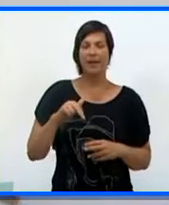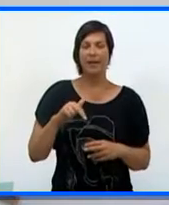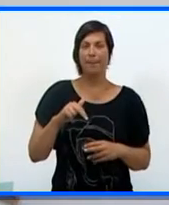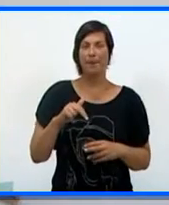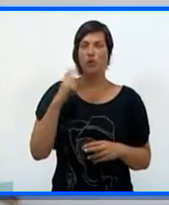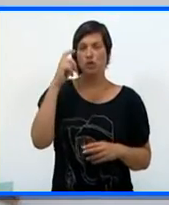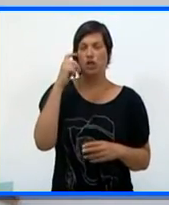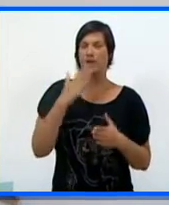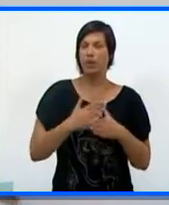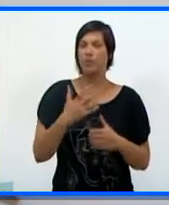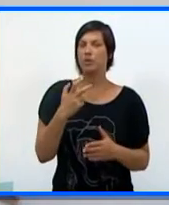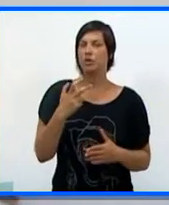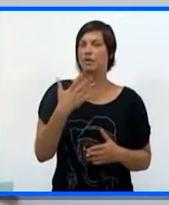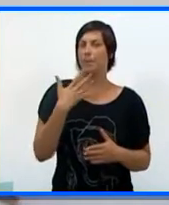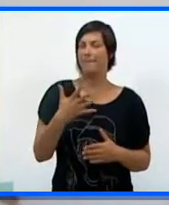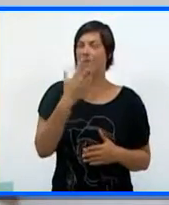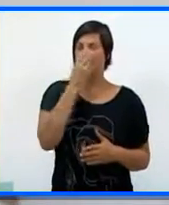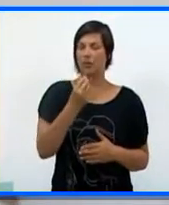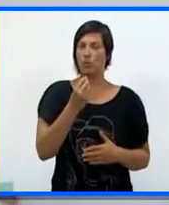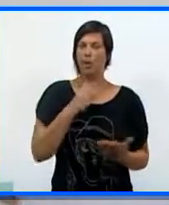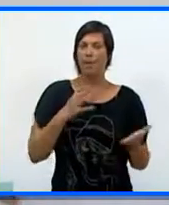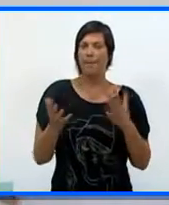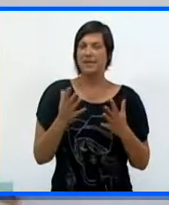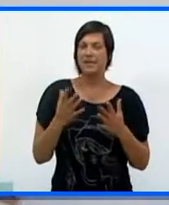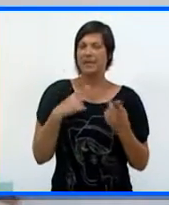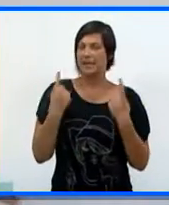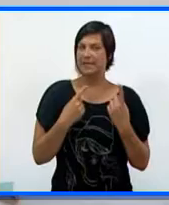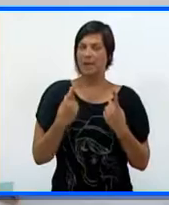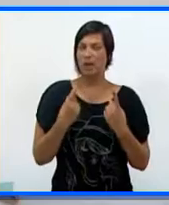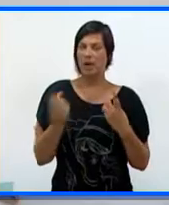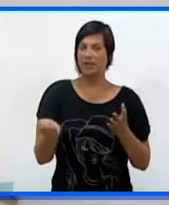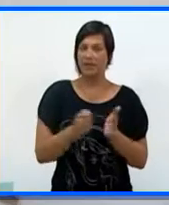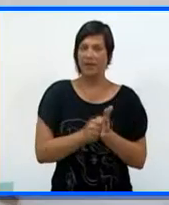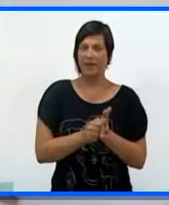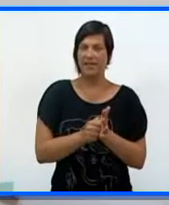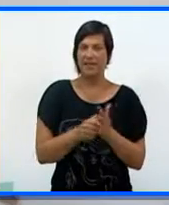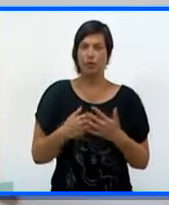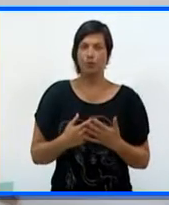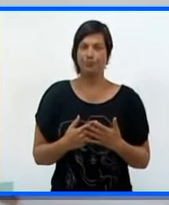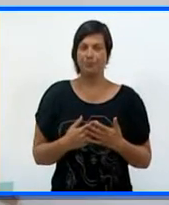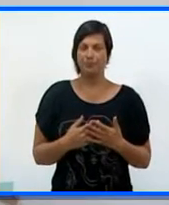Imaju socijalnu pomoć, 350 kuna, bez obzira kako je situacija financijski.